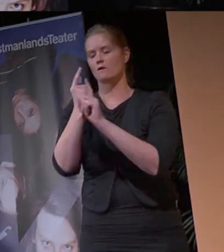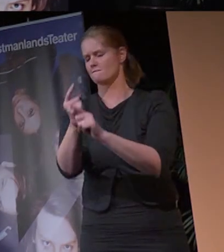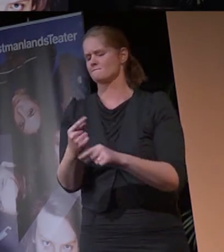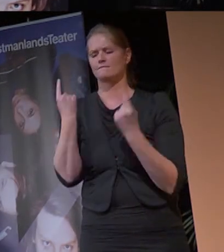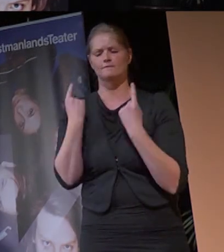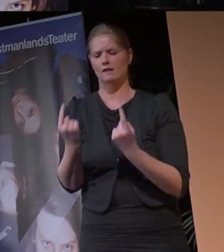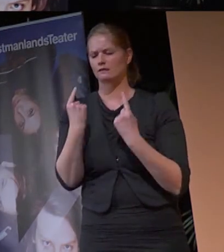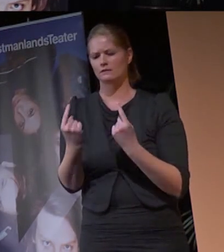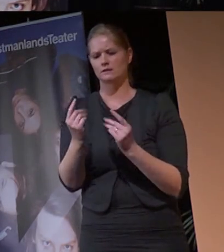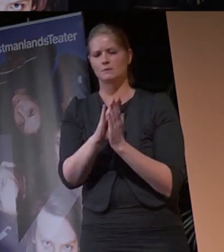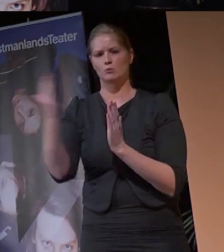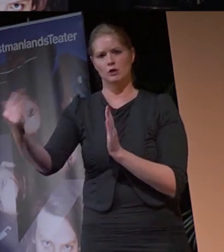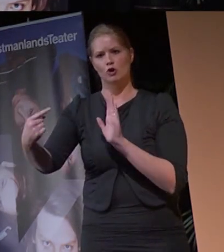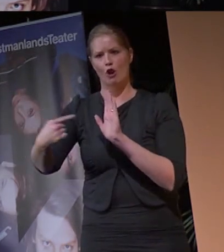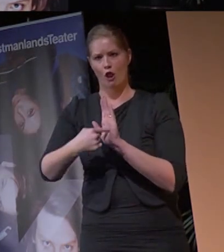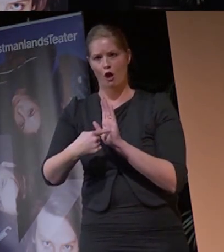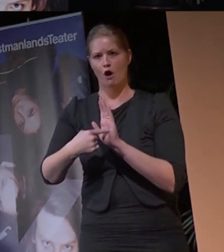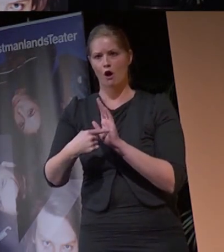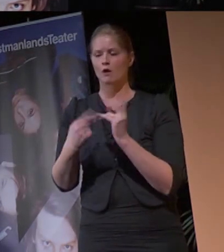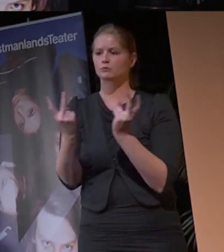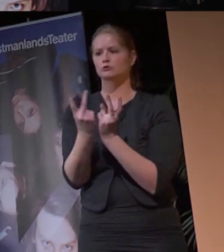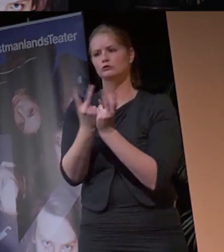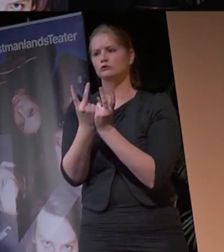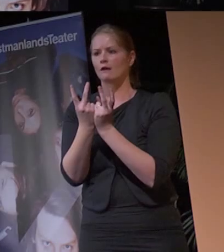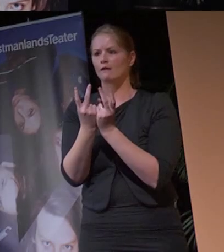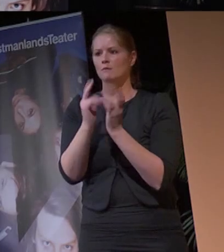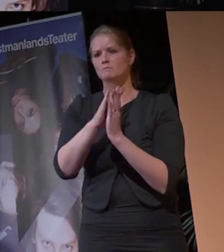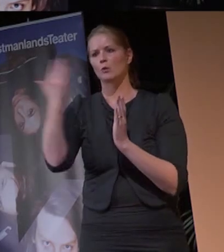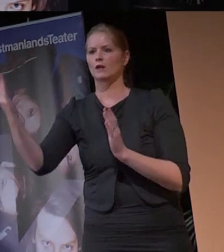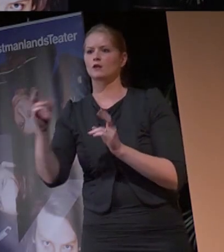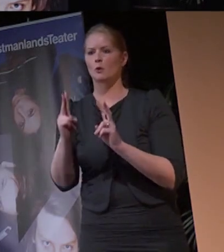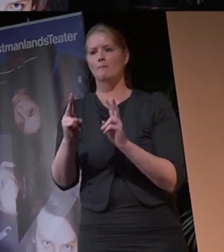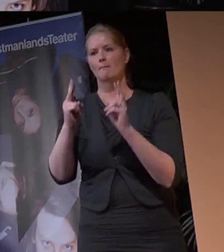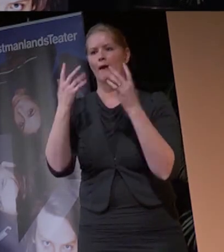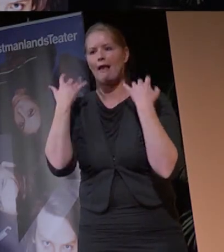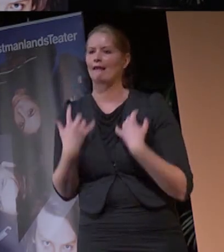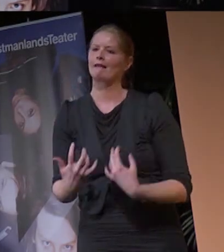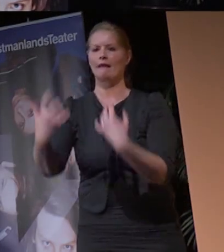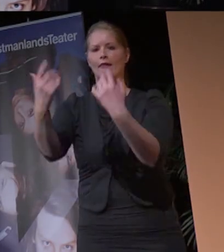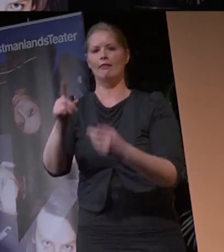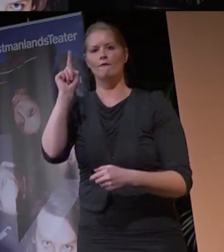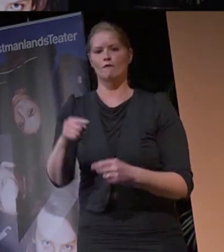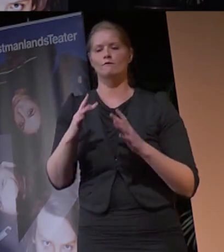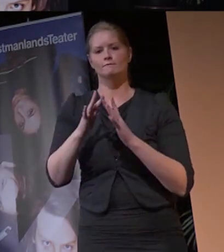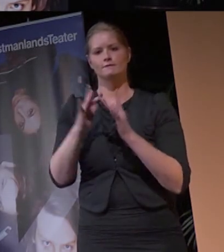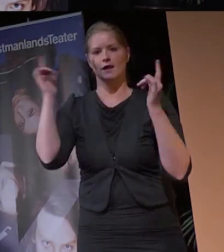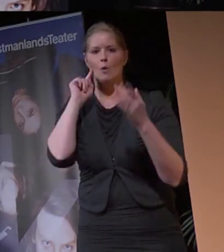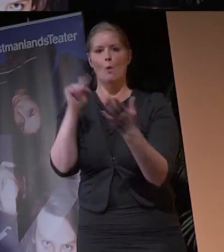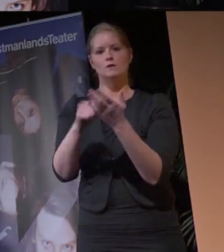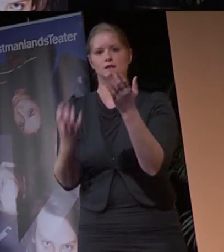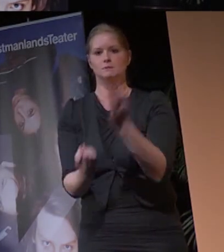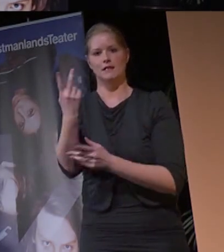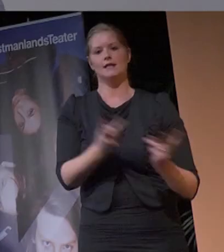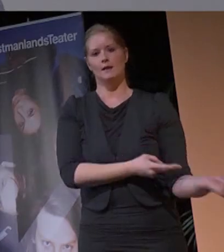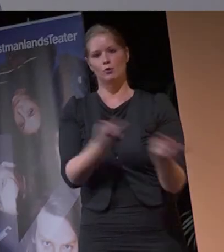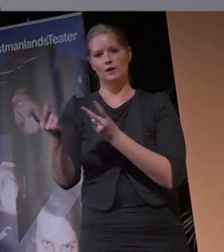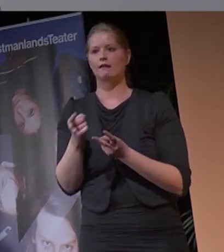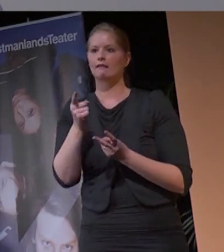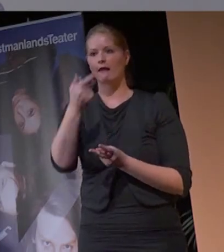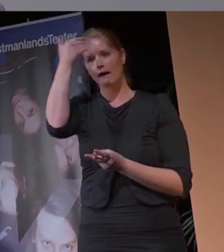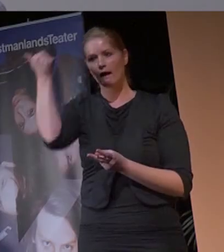vi har, som skriver fram biblioteken som en arena för fri åsiktsbildning och demokrati, att den kan få